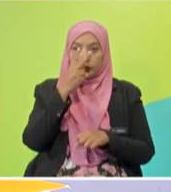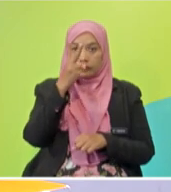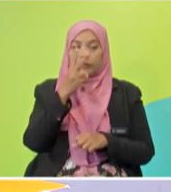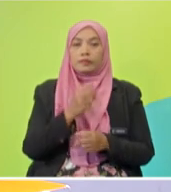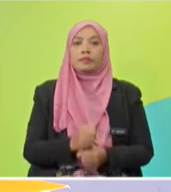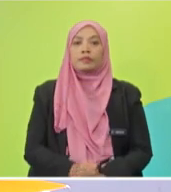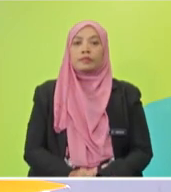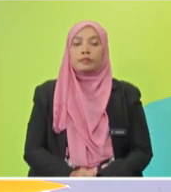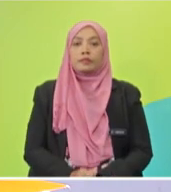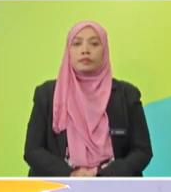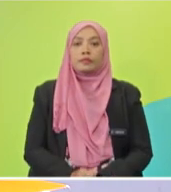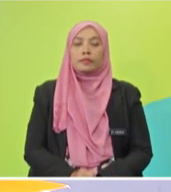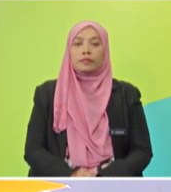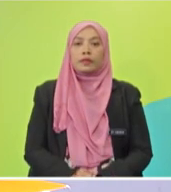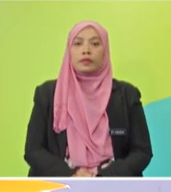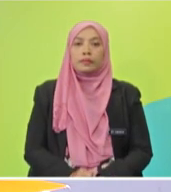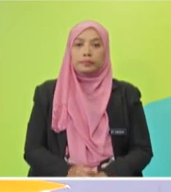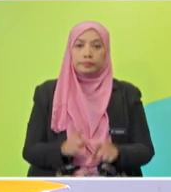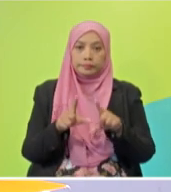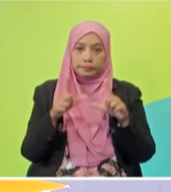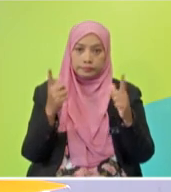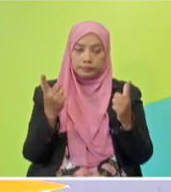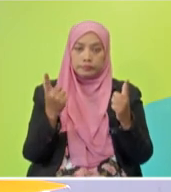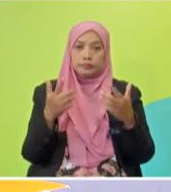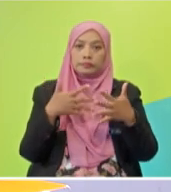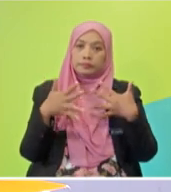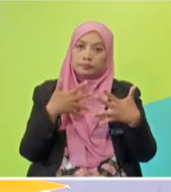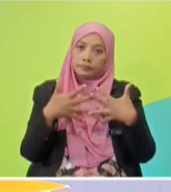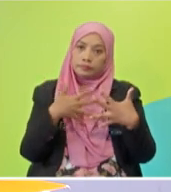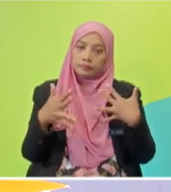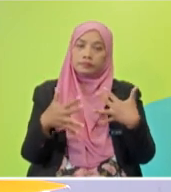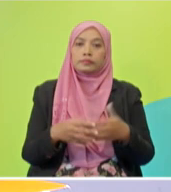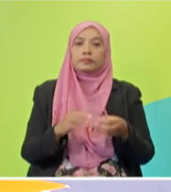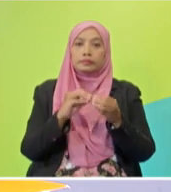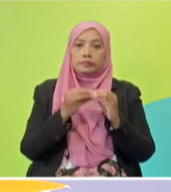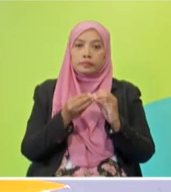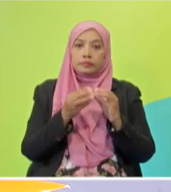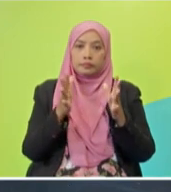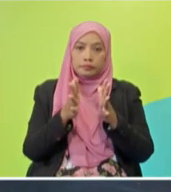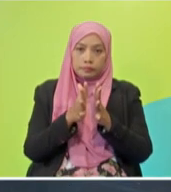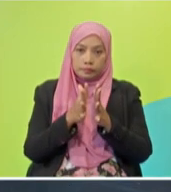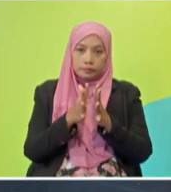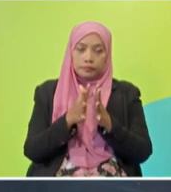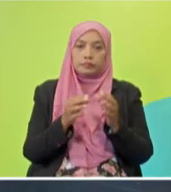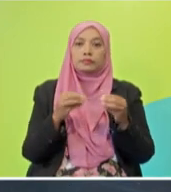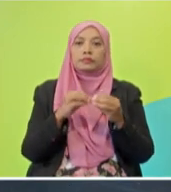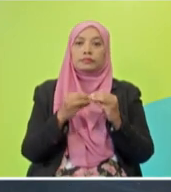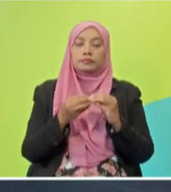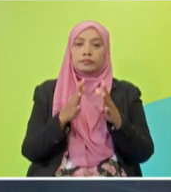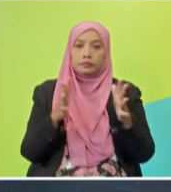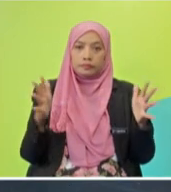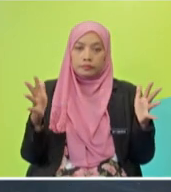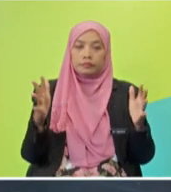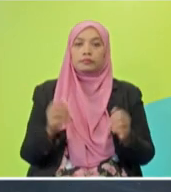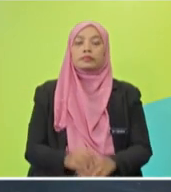dalam bentuk nisbah. Kalau cikgu nak ubahkan 3 ke luar sana, 2 kat tengah pun boleh. Maknanya kalau saya tulis yang ni 5 nisbah 3